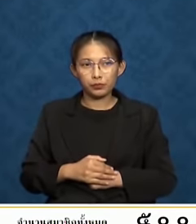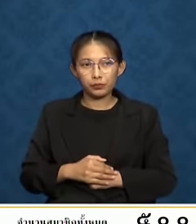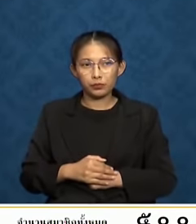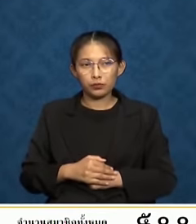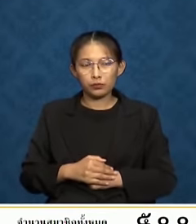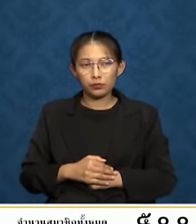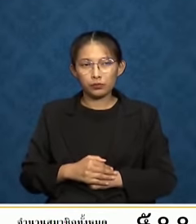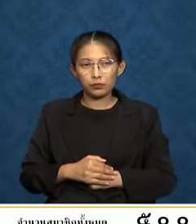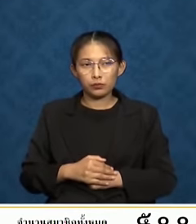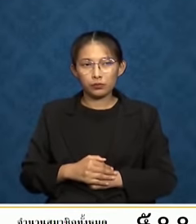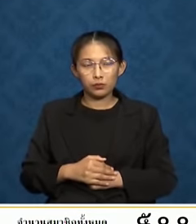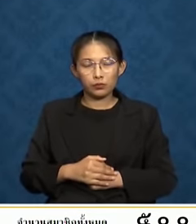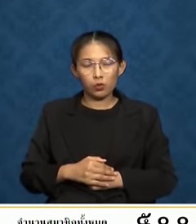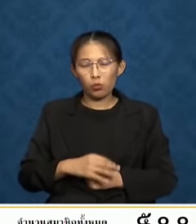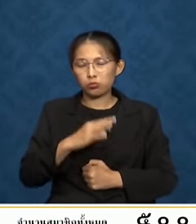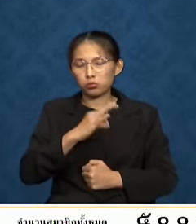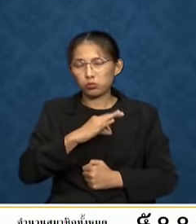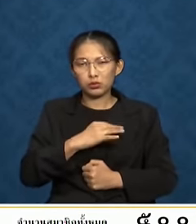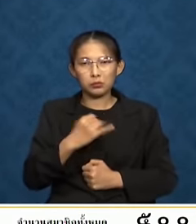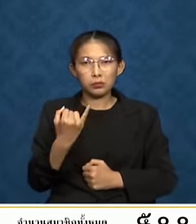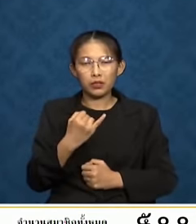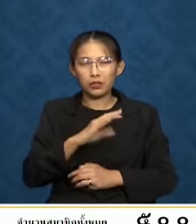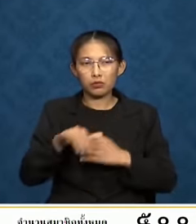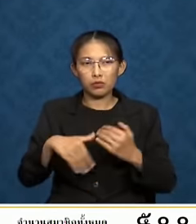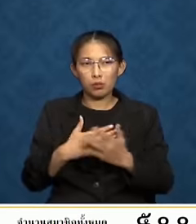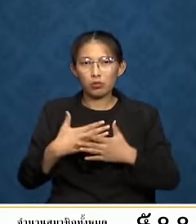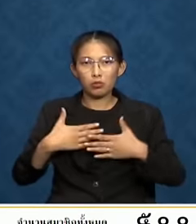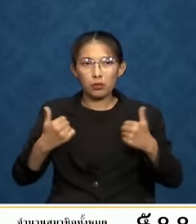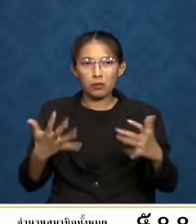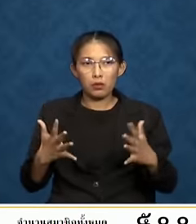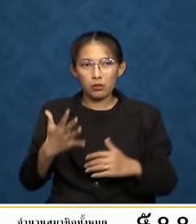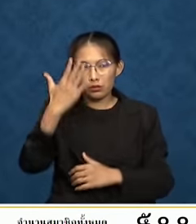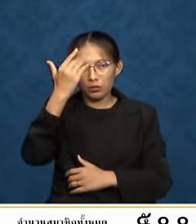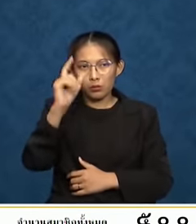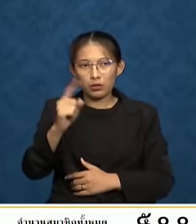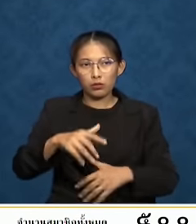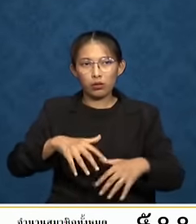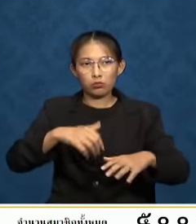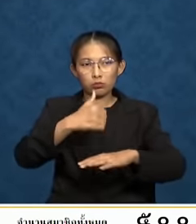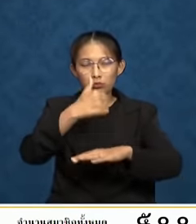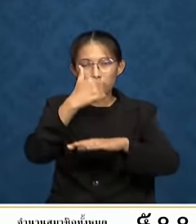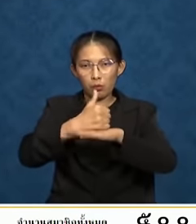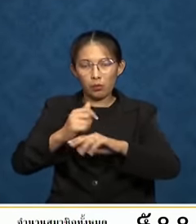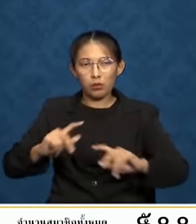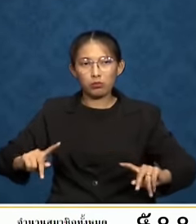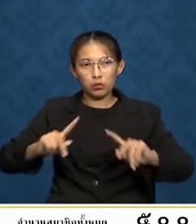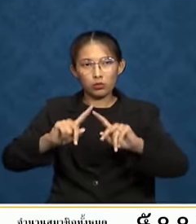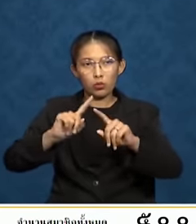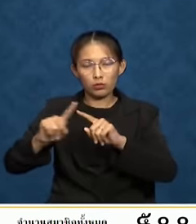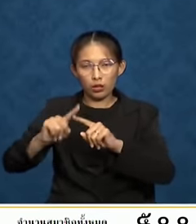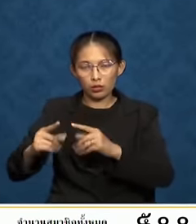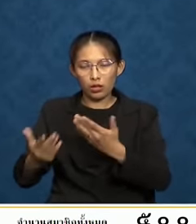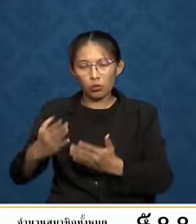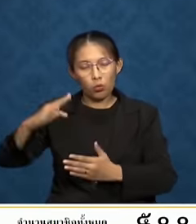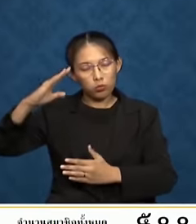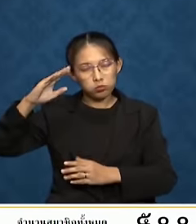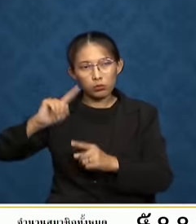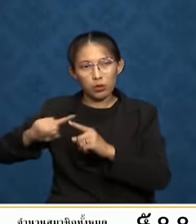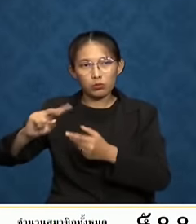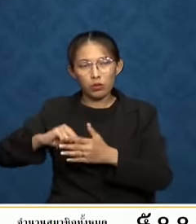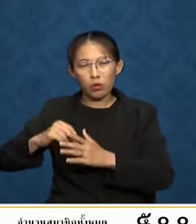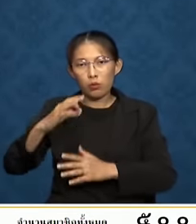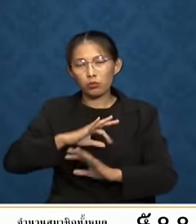นี้ไม่สบายใจกันทั้งหมดนะไม่ใช่ว่าสบายใจนะทางผู้บริหารระดับสูงของกระทรวงของเหล่าทัพไม่สบาย